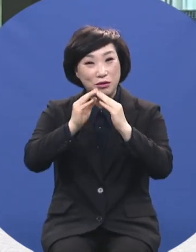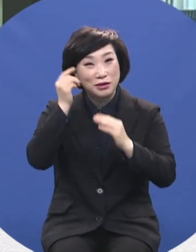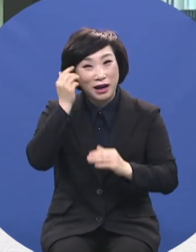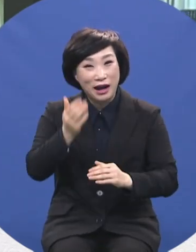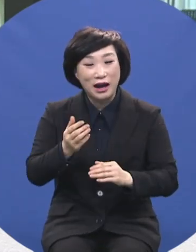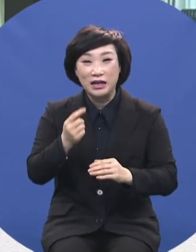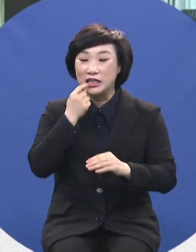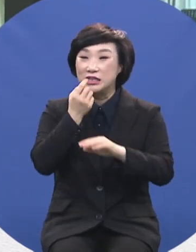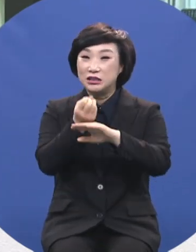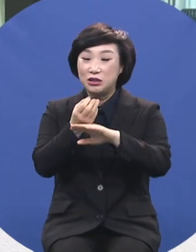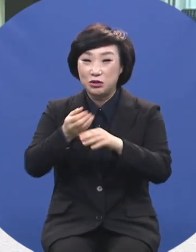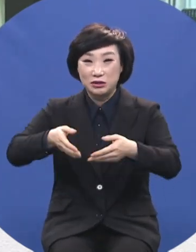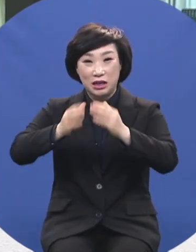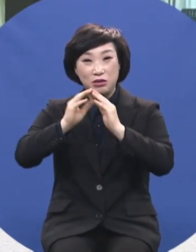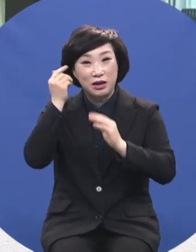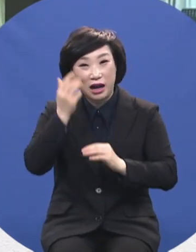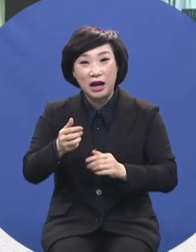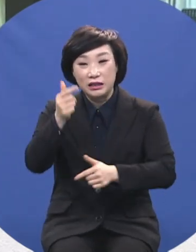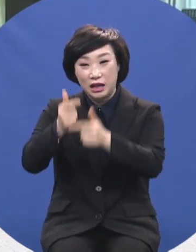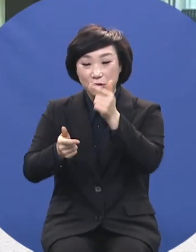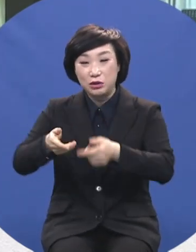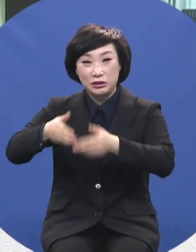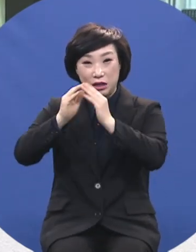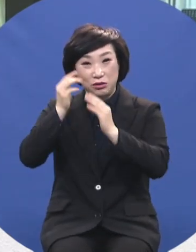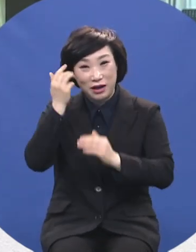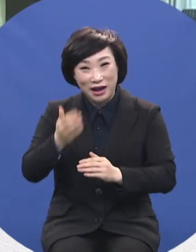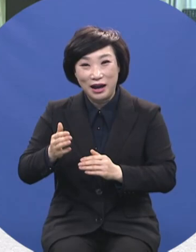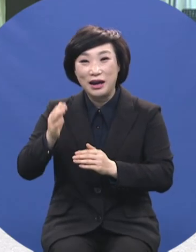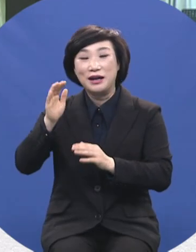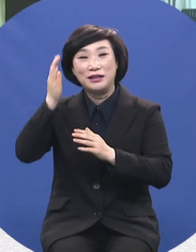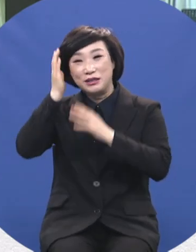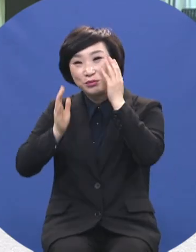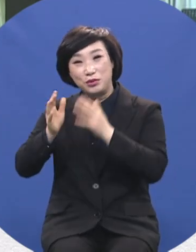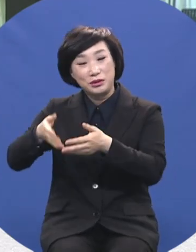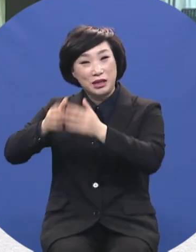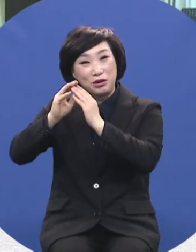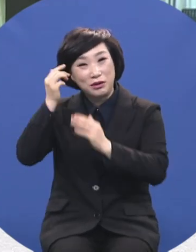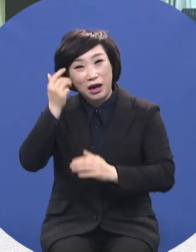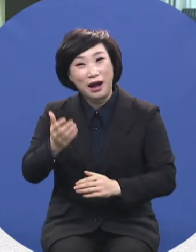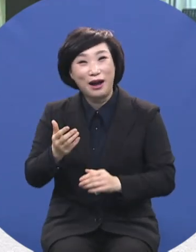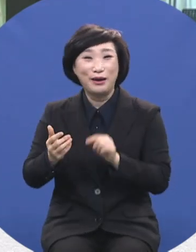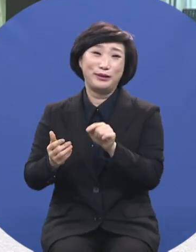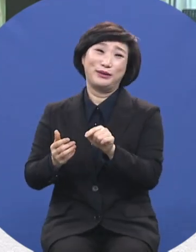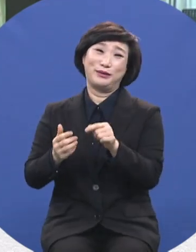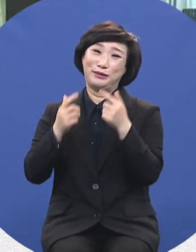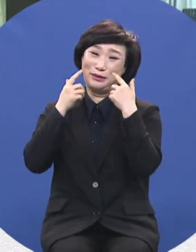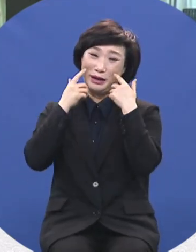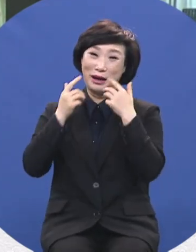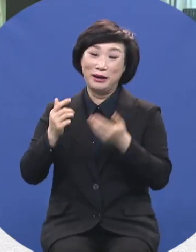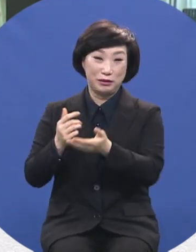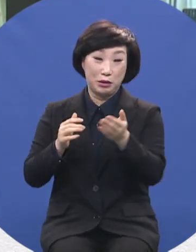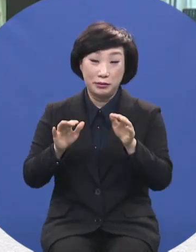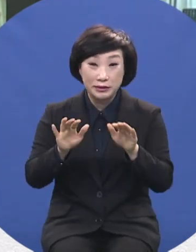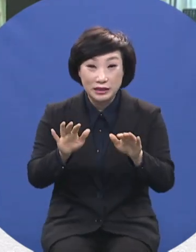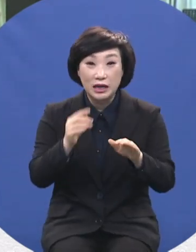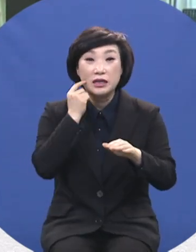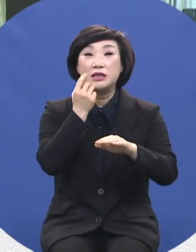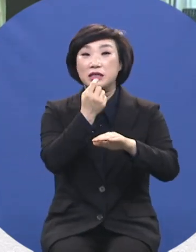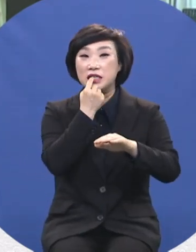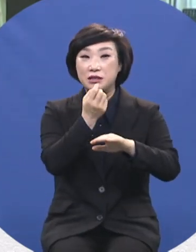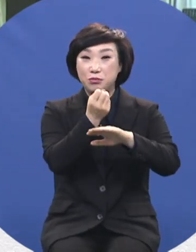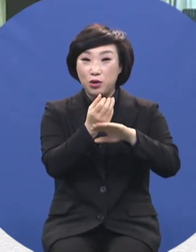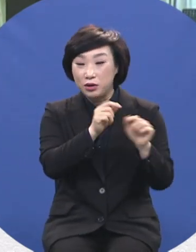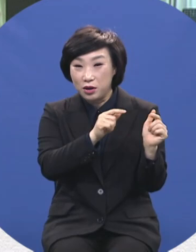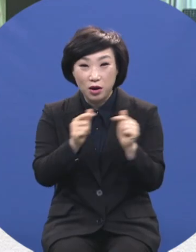은으로 질 것이냐 나무로 질 것이냐 집으로 질 것이냐 뻔하잖아. 금은 불